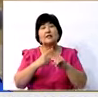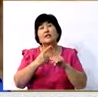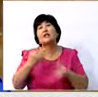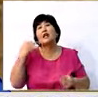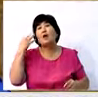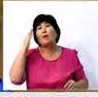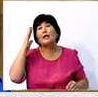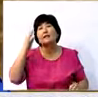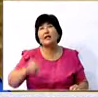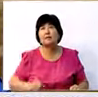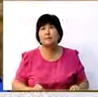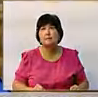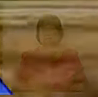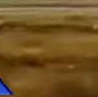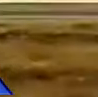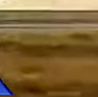мысли.